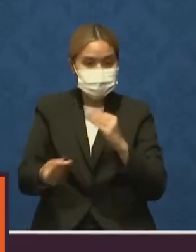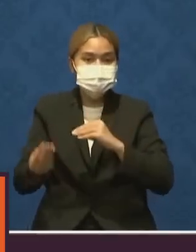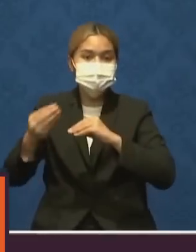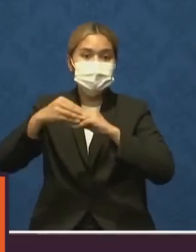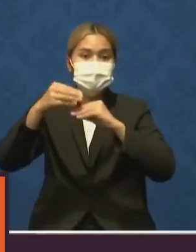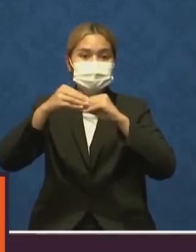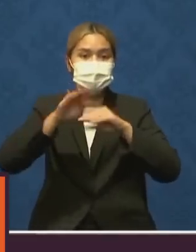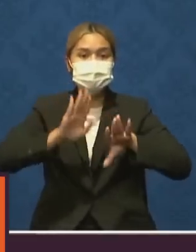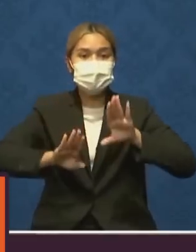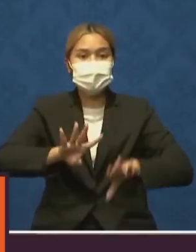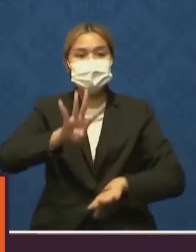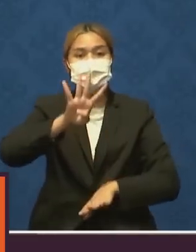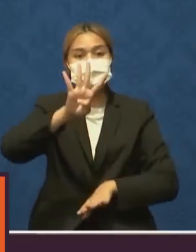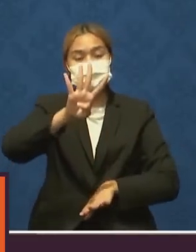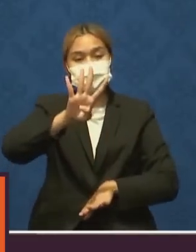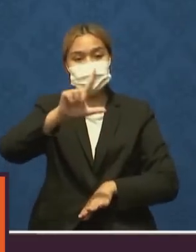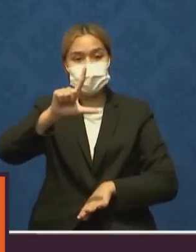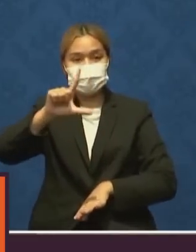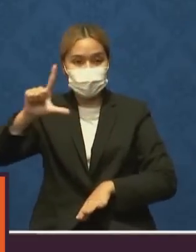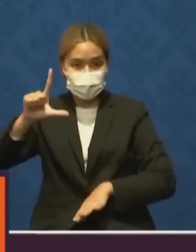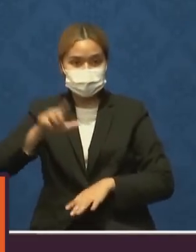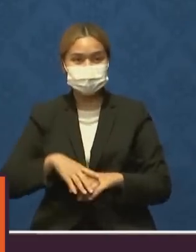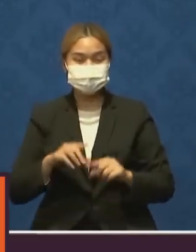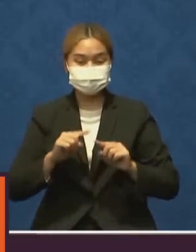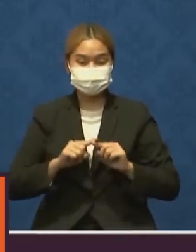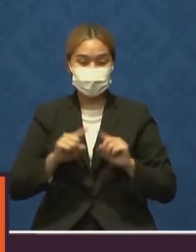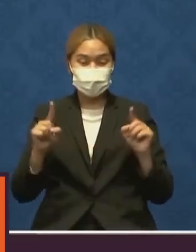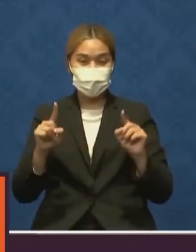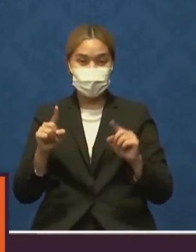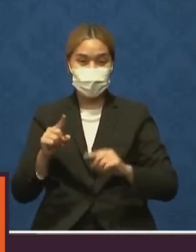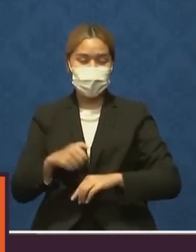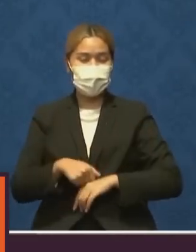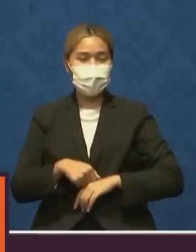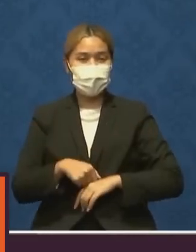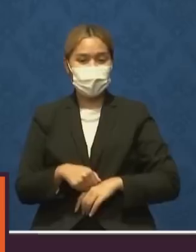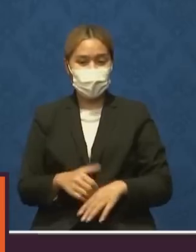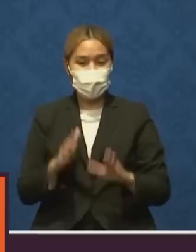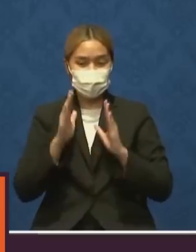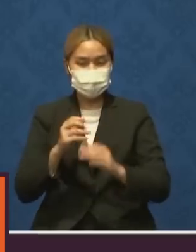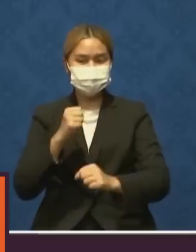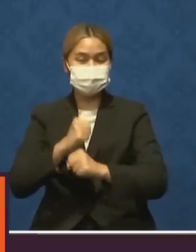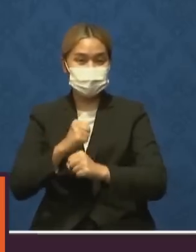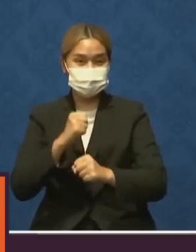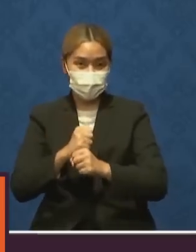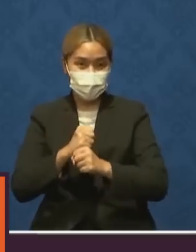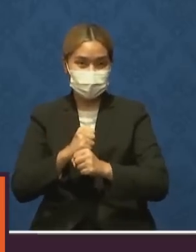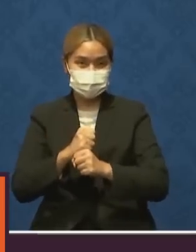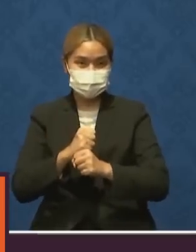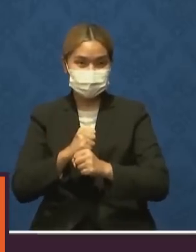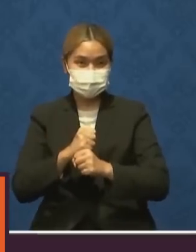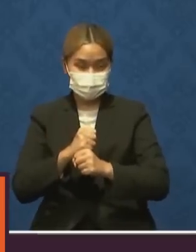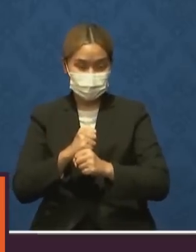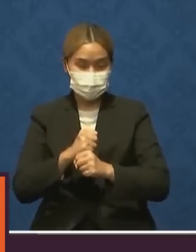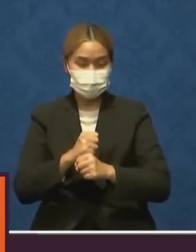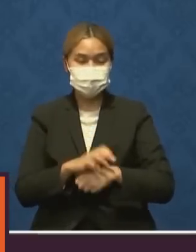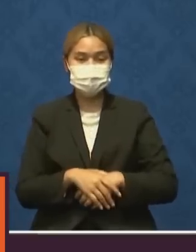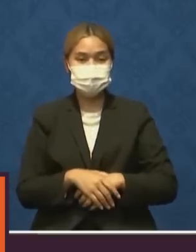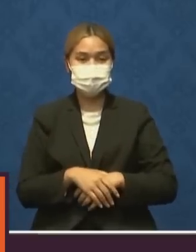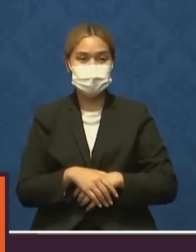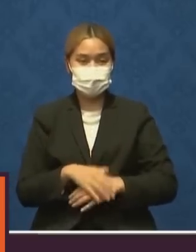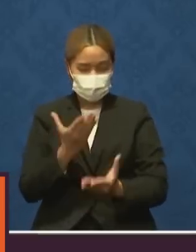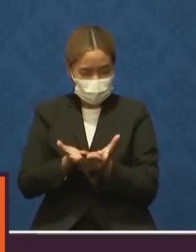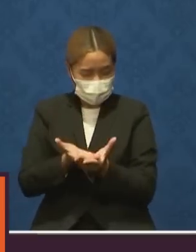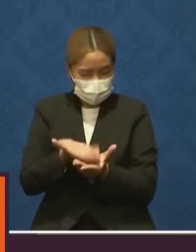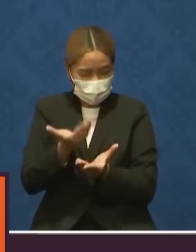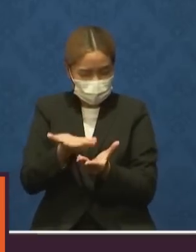นะครับแตเจาสุวไทยลวยขึ้น 2 ลาน บาทถามาทควอนี้เป็เรื่องมเออรหอบทหรเมเกด